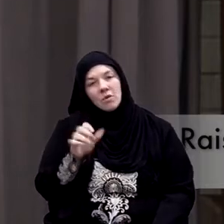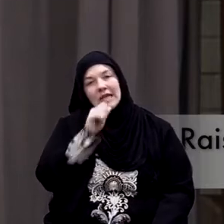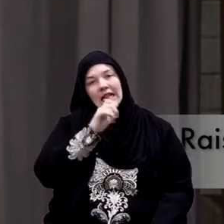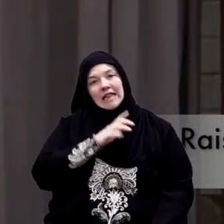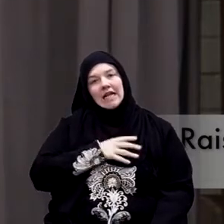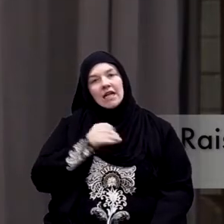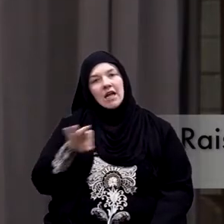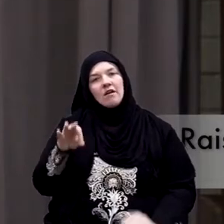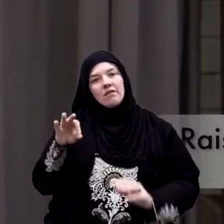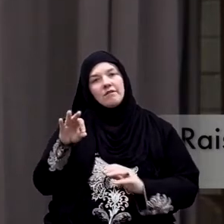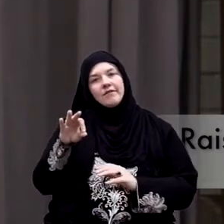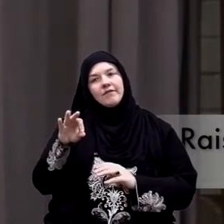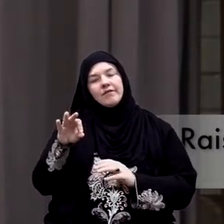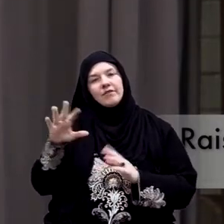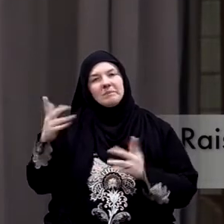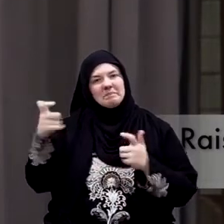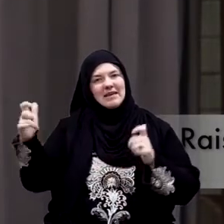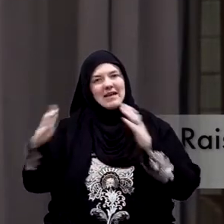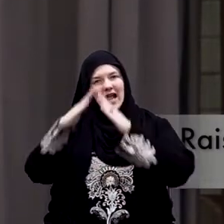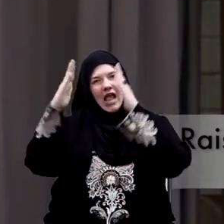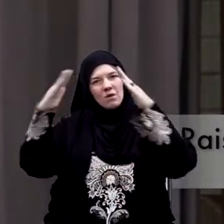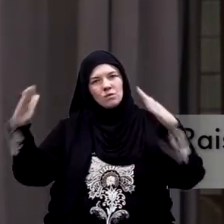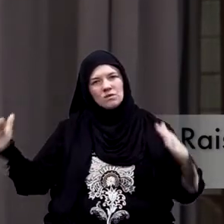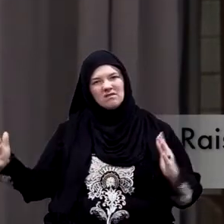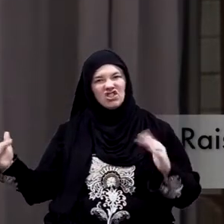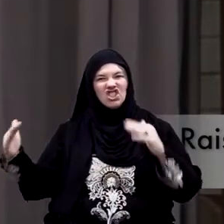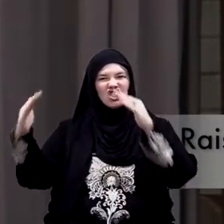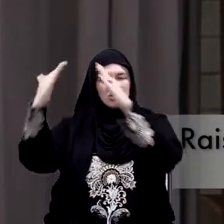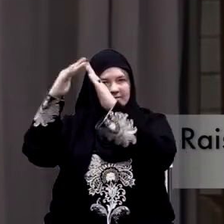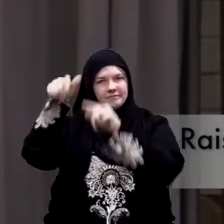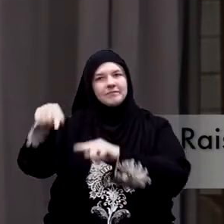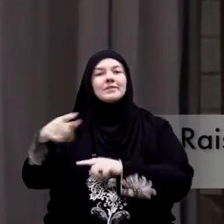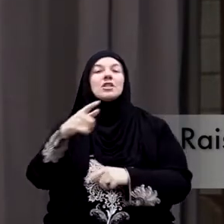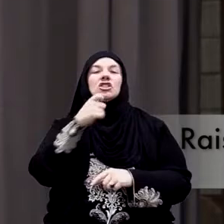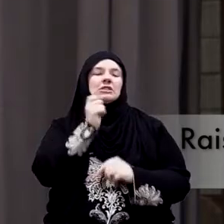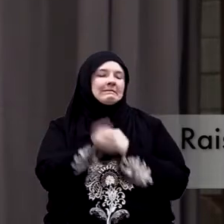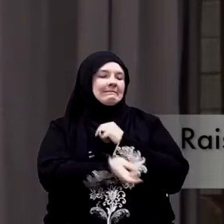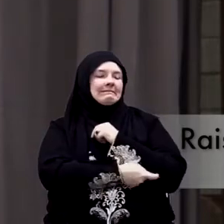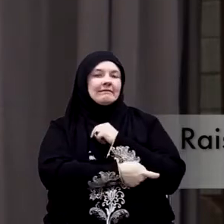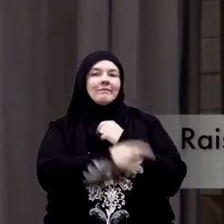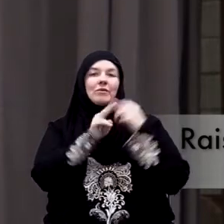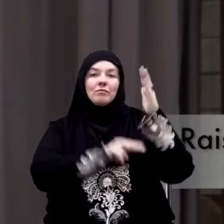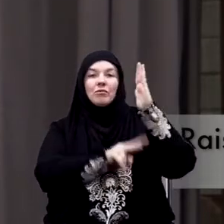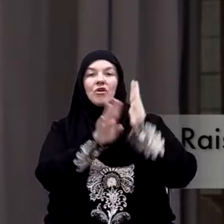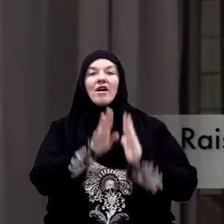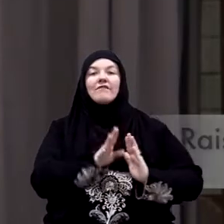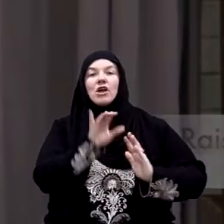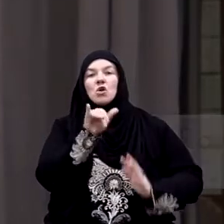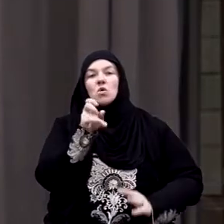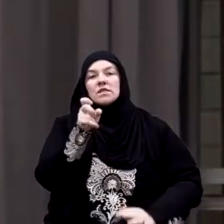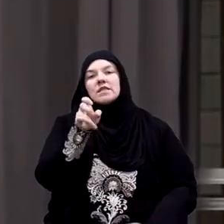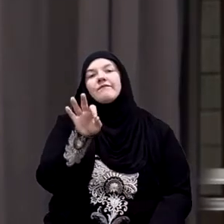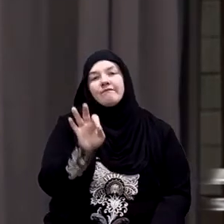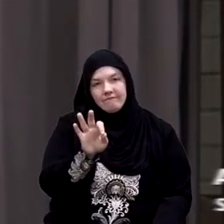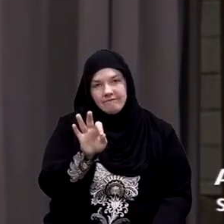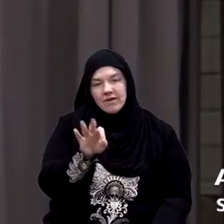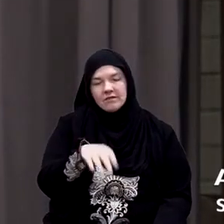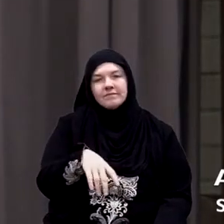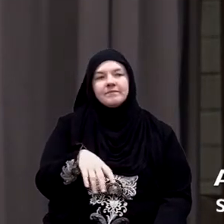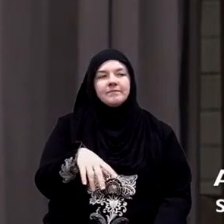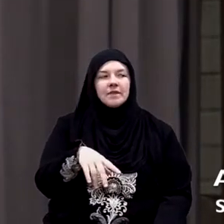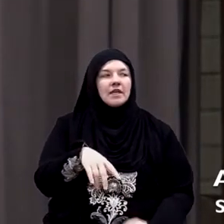palace tempted him? And Allah subhanahu wa ta'ala says, لَوْلَا أَرَّأَ بُرْهَانَ